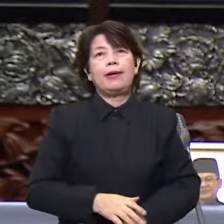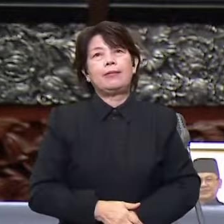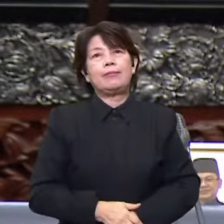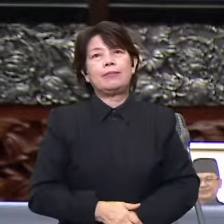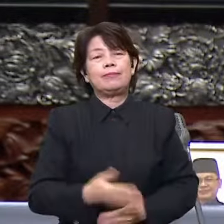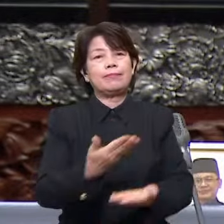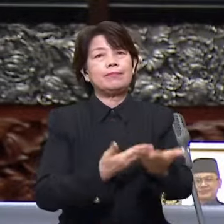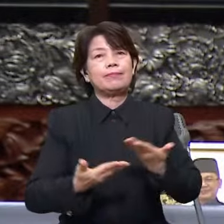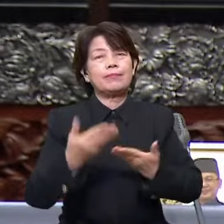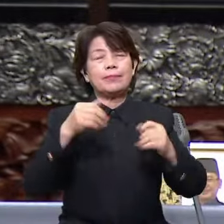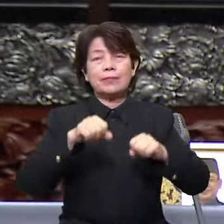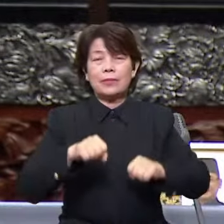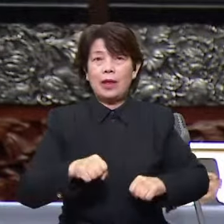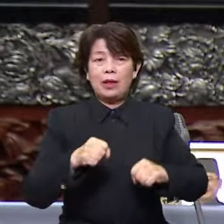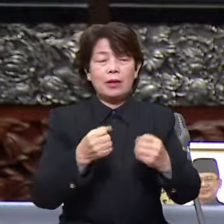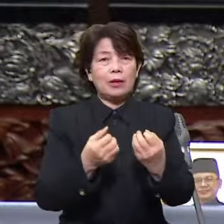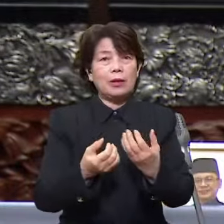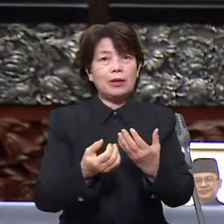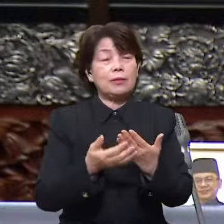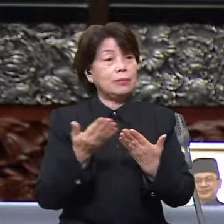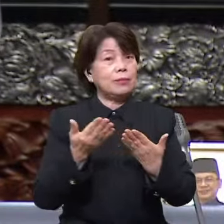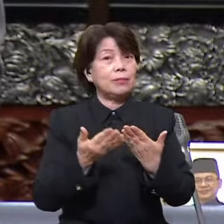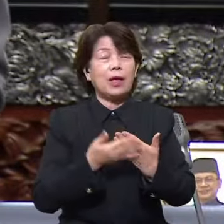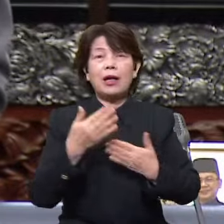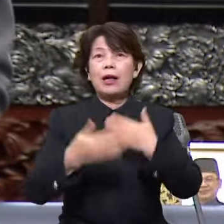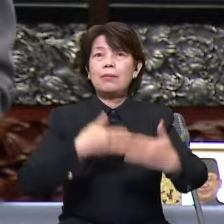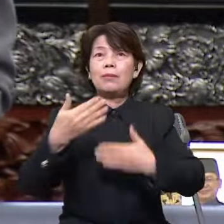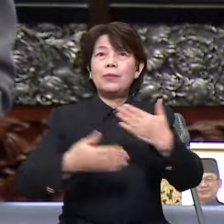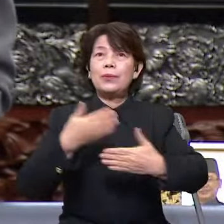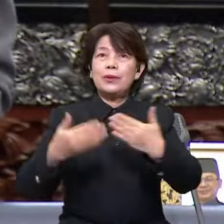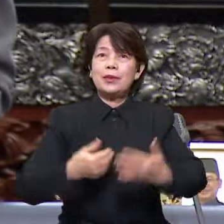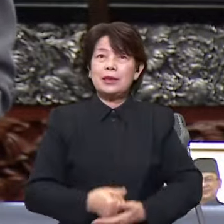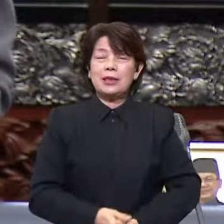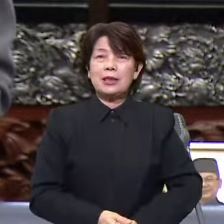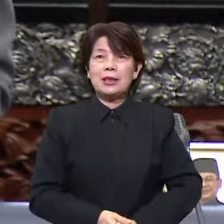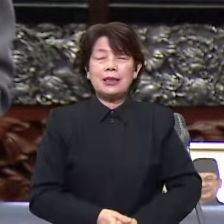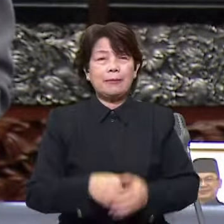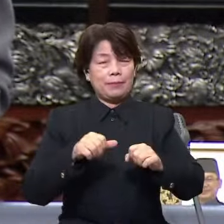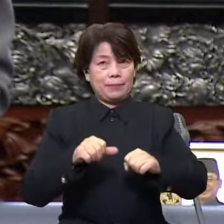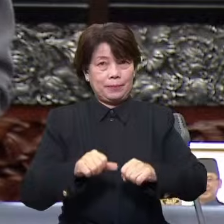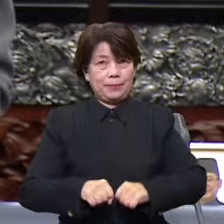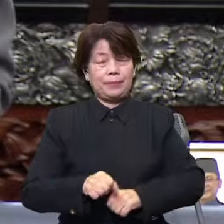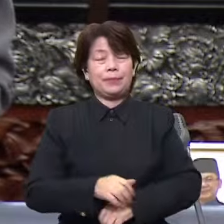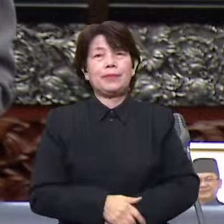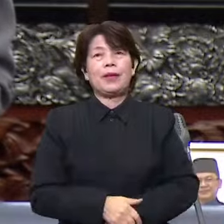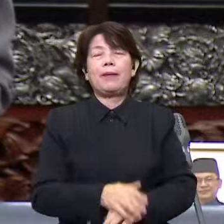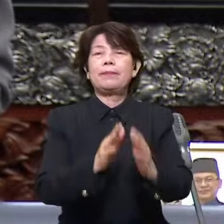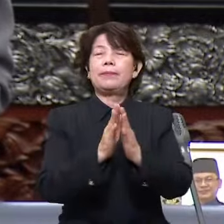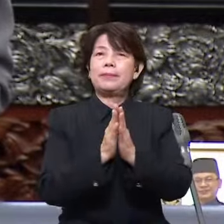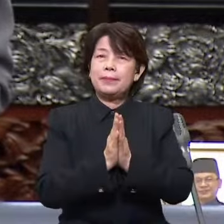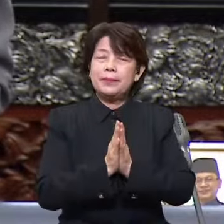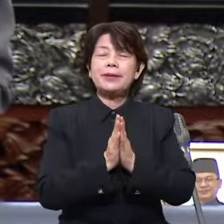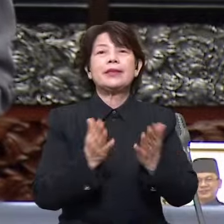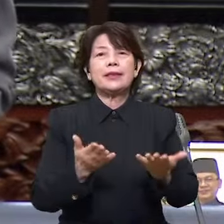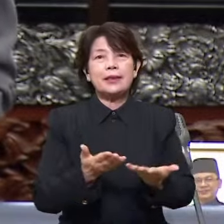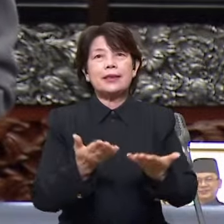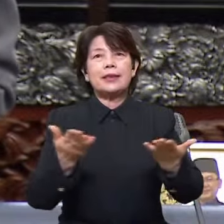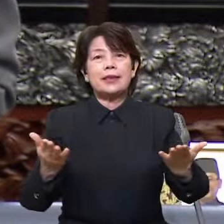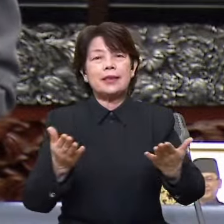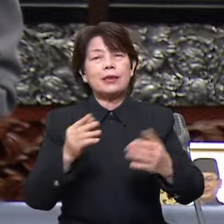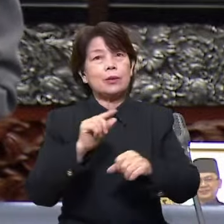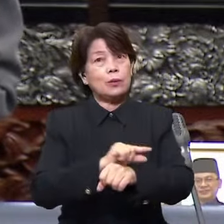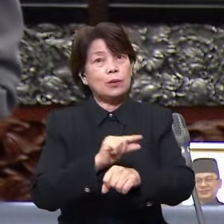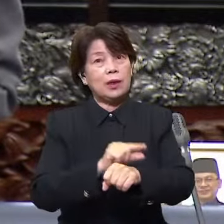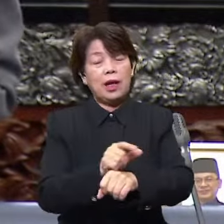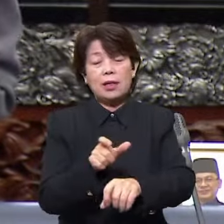Kementerian Kewangan juga mempermudahkan prosesnya. Kita juga meminta supaya OILCO sekarang melaksanakan penggunaan cash